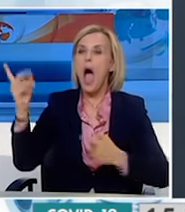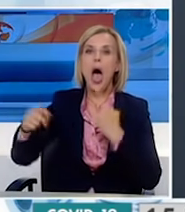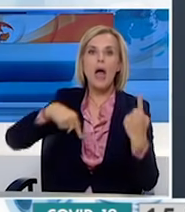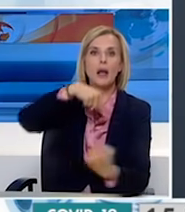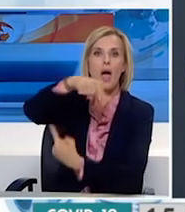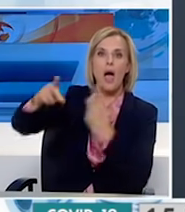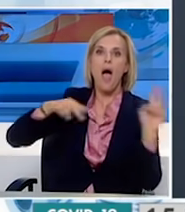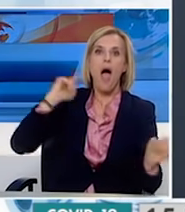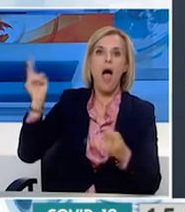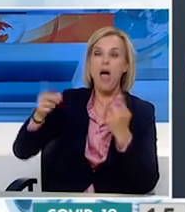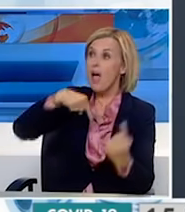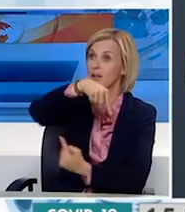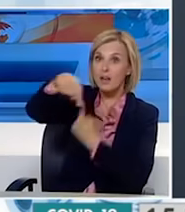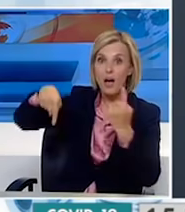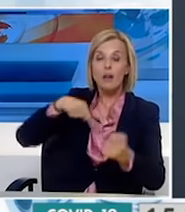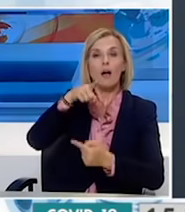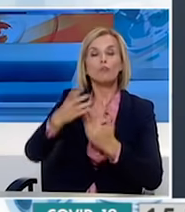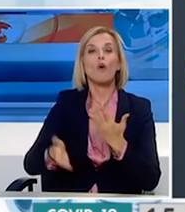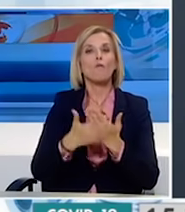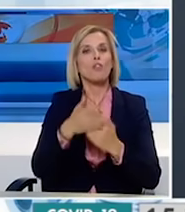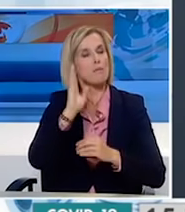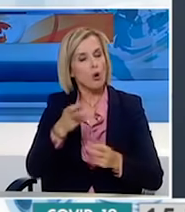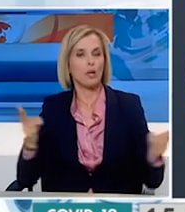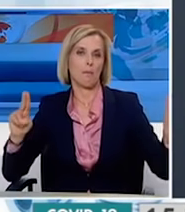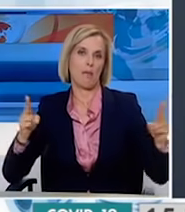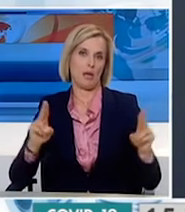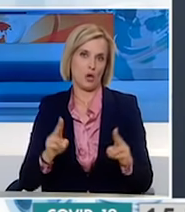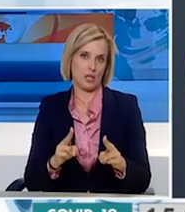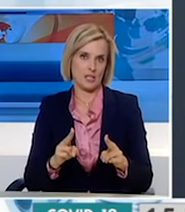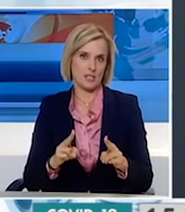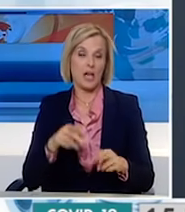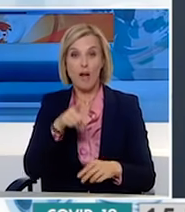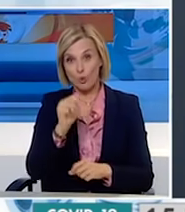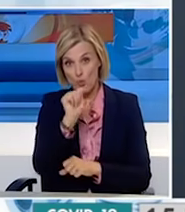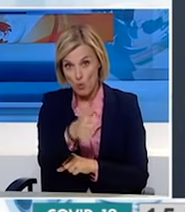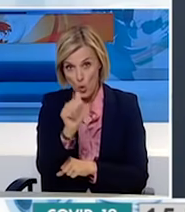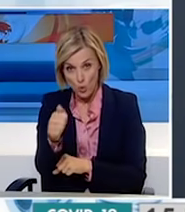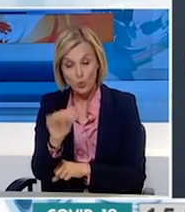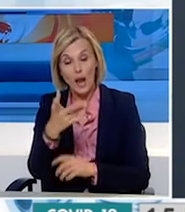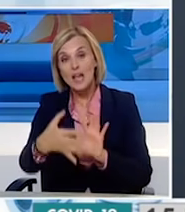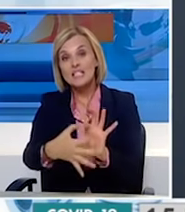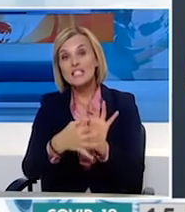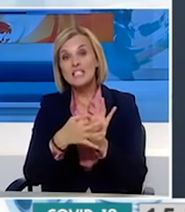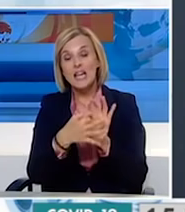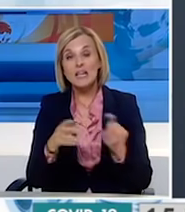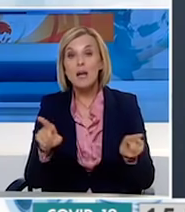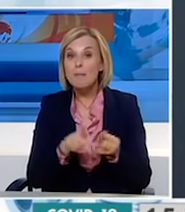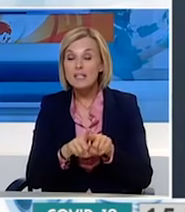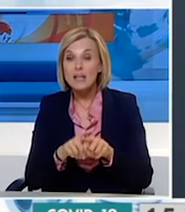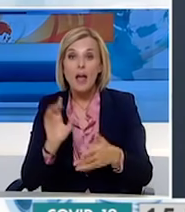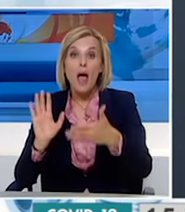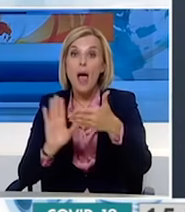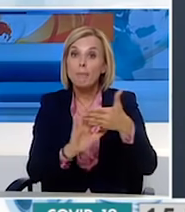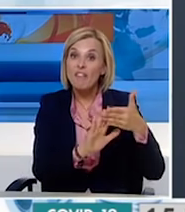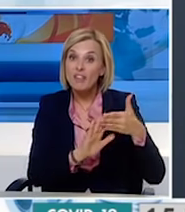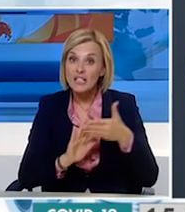τόσο γρηγορότερα θα μπορέσουμε να περιορίσουμε τη διασπορά, την περαιτέρω διασπορά του ιού. Αυτό όμως δεν πάει από μόνο του, πάει σε συνεργασία με την ιχνηλάτηση